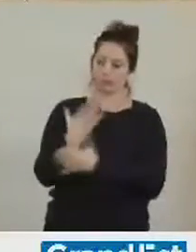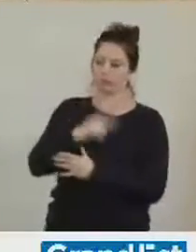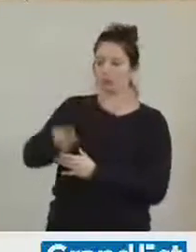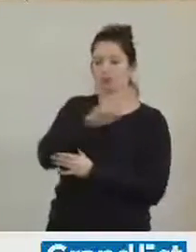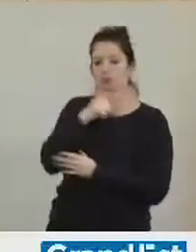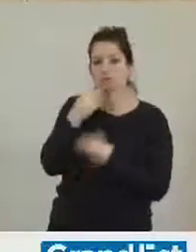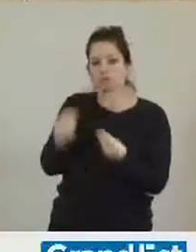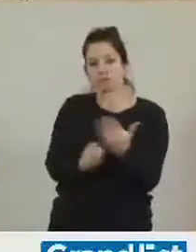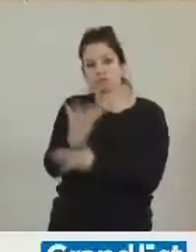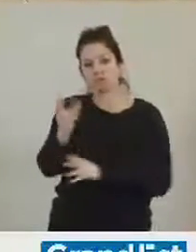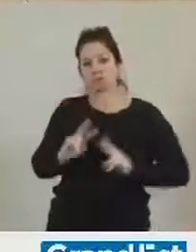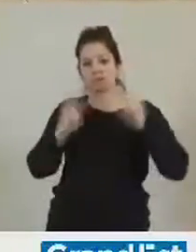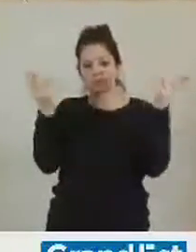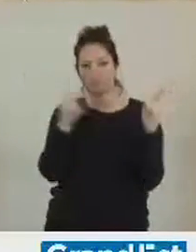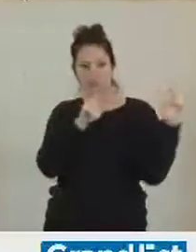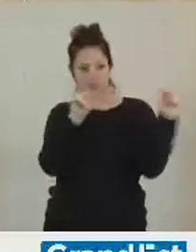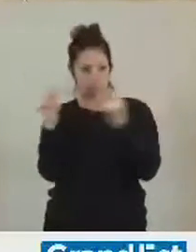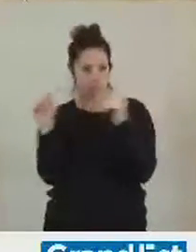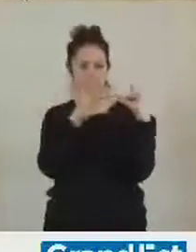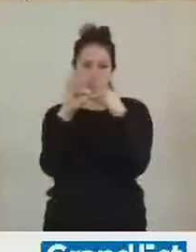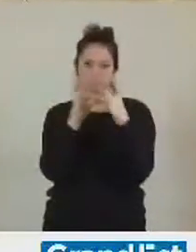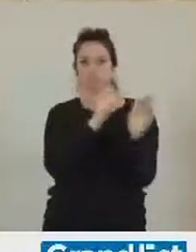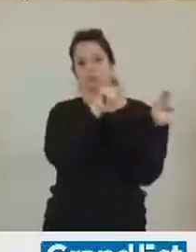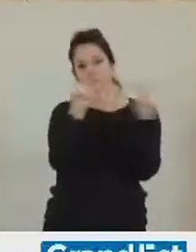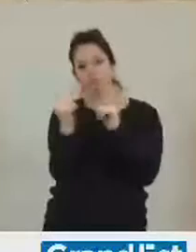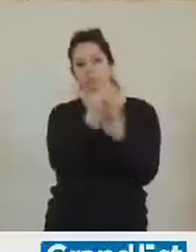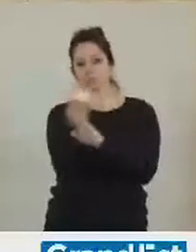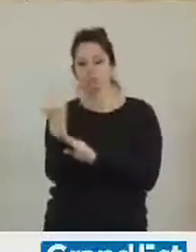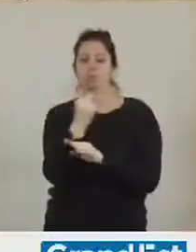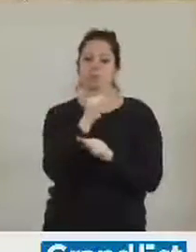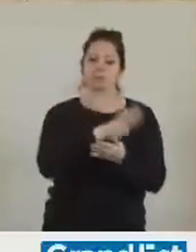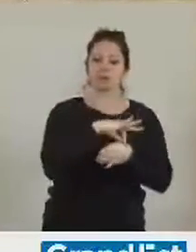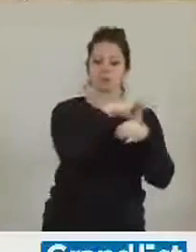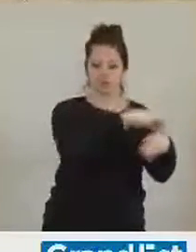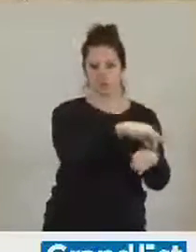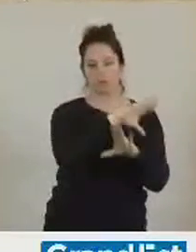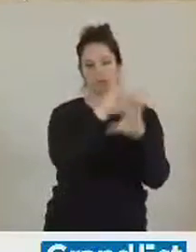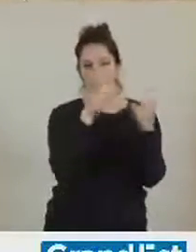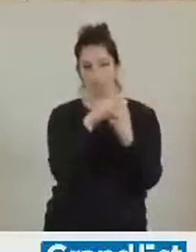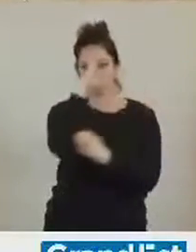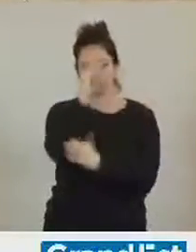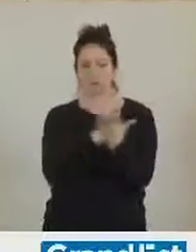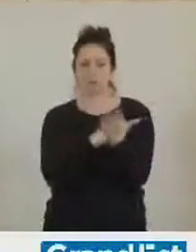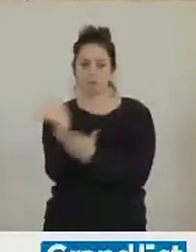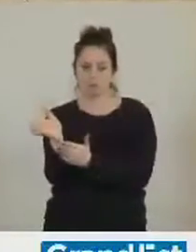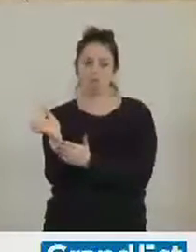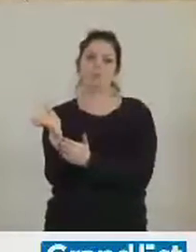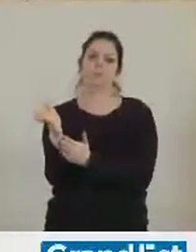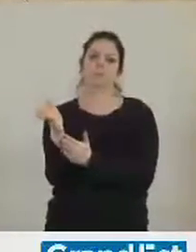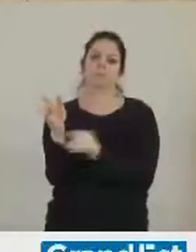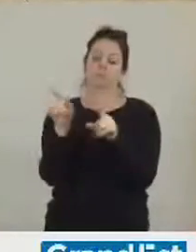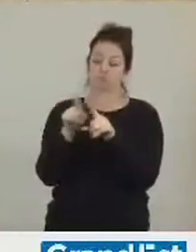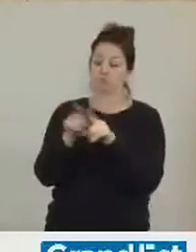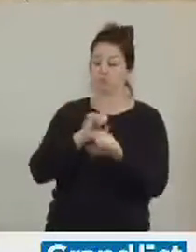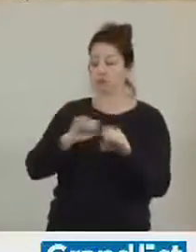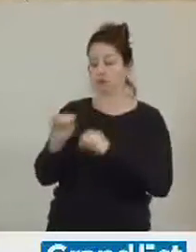avec chacune d'entre elles sur différents champs, l'accompagnement, la formation professionnelle, l'orientation, les actions liées à la santé,